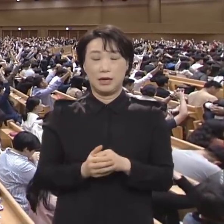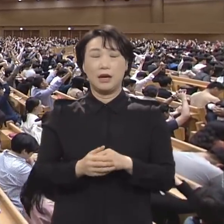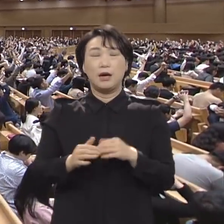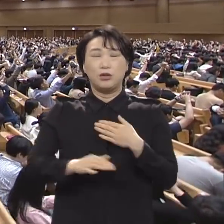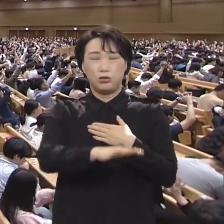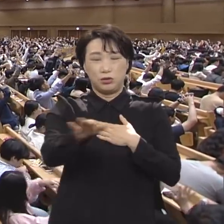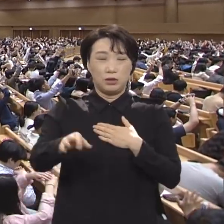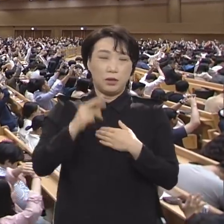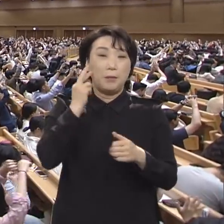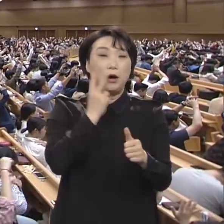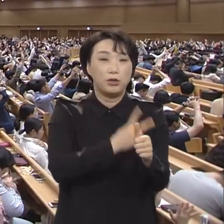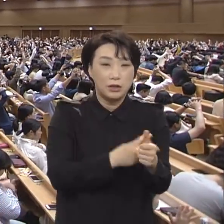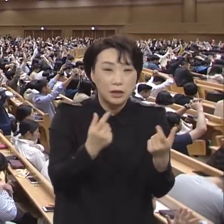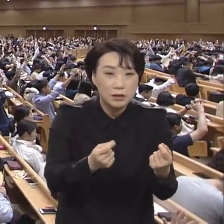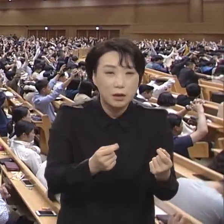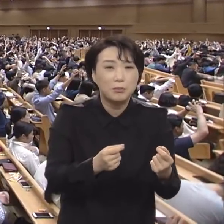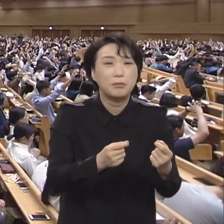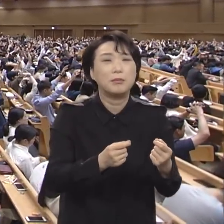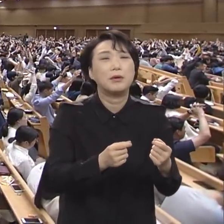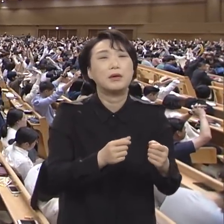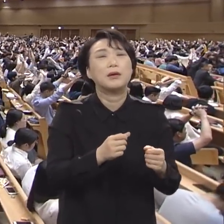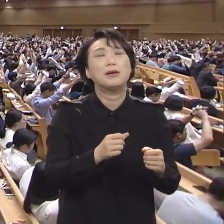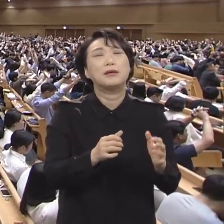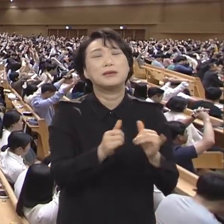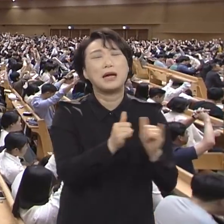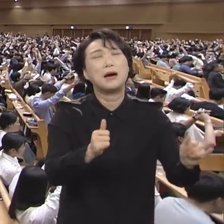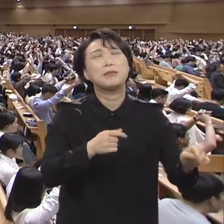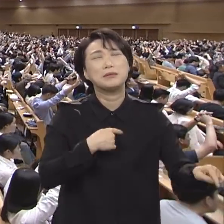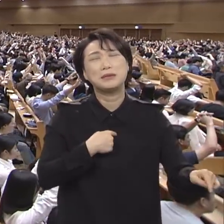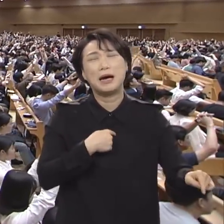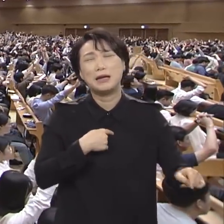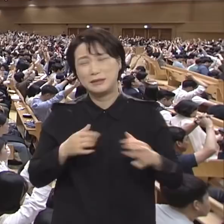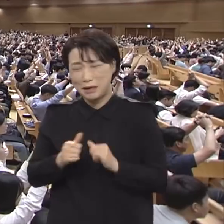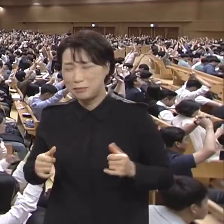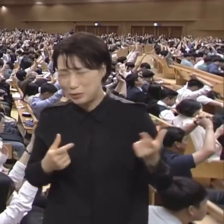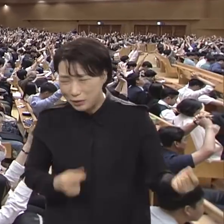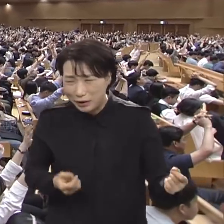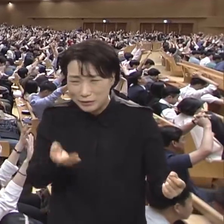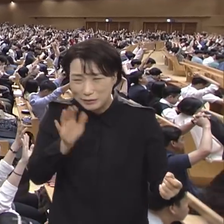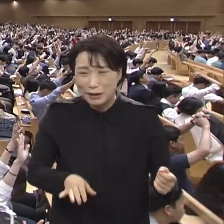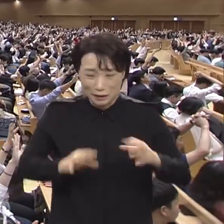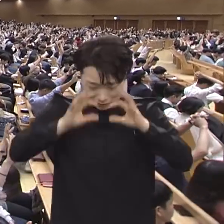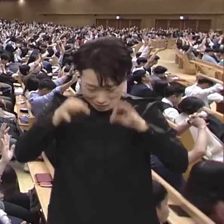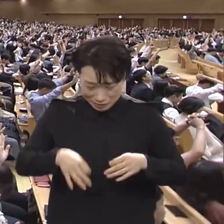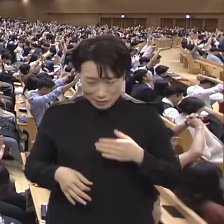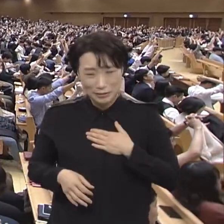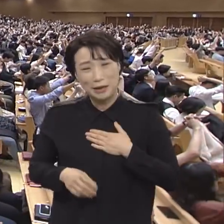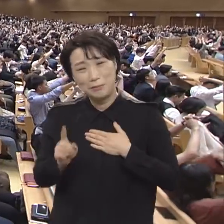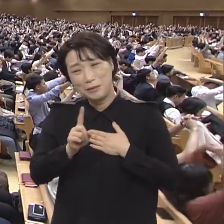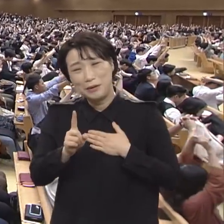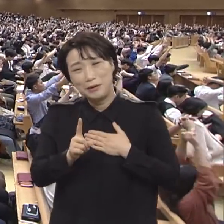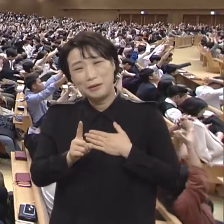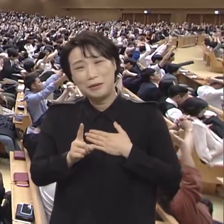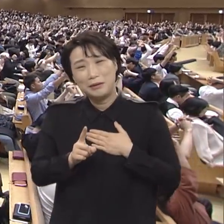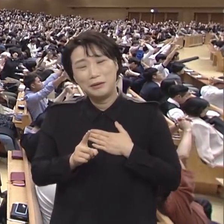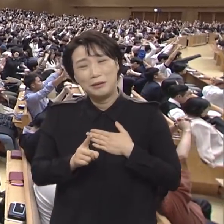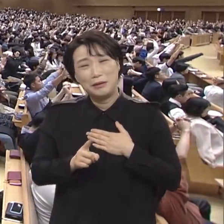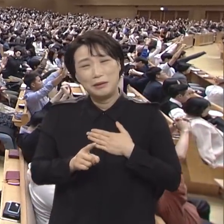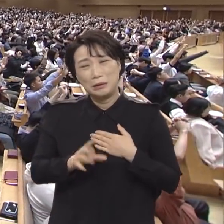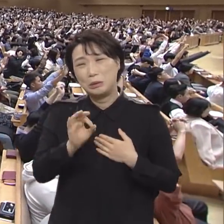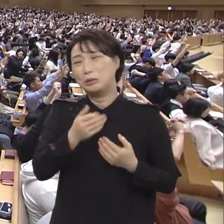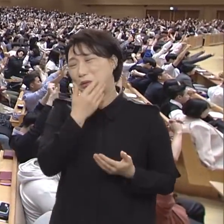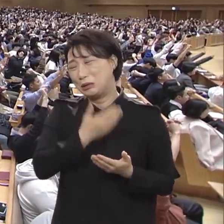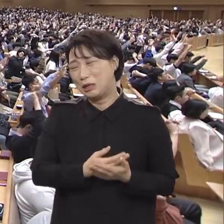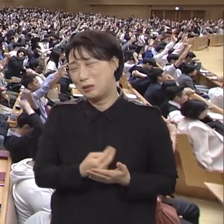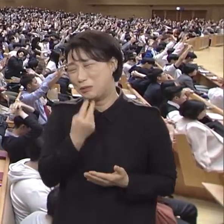우리는 바울과 같은 성정을 가졌는데 어떻게 나는 내 돈이